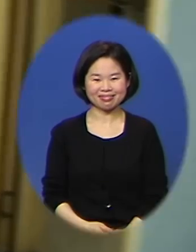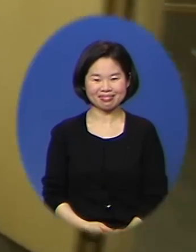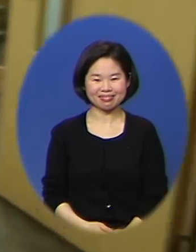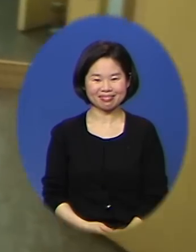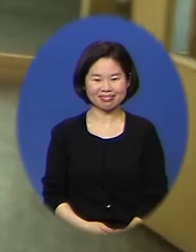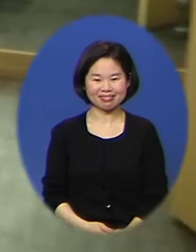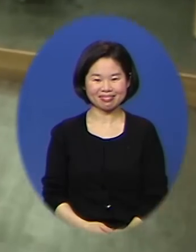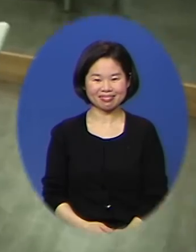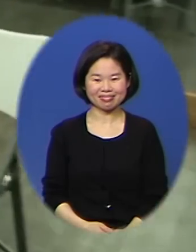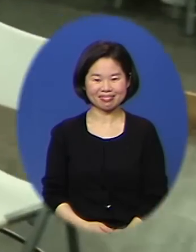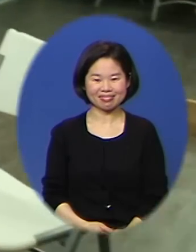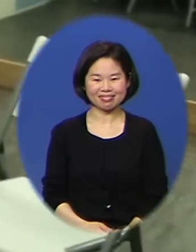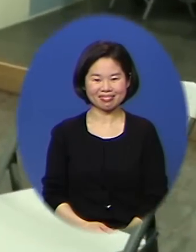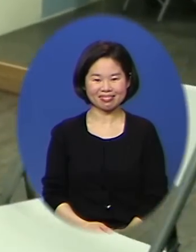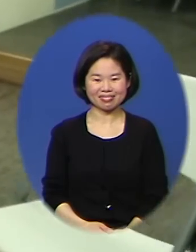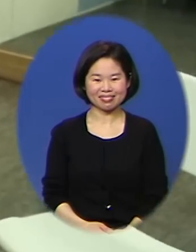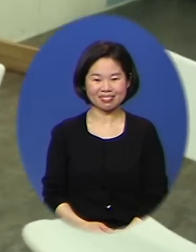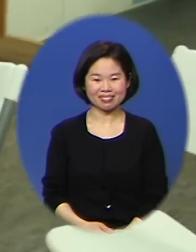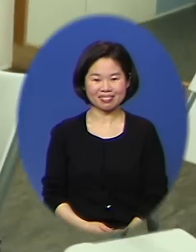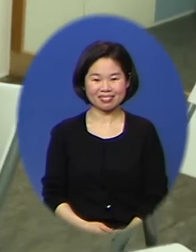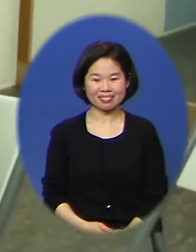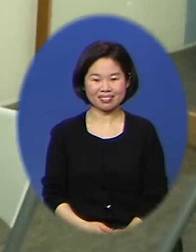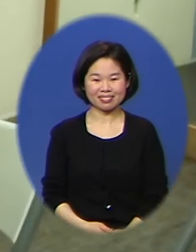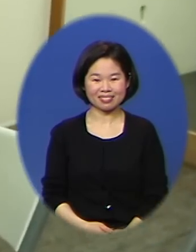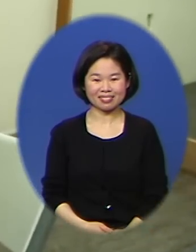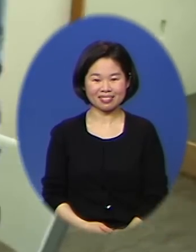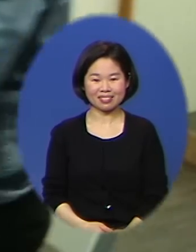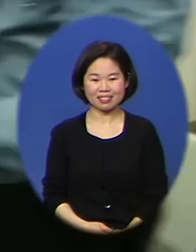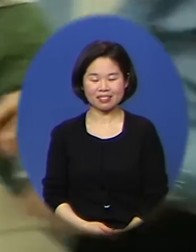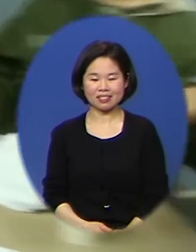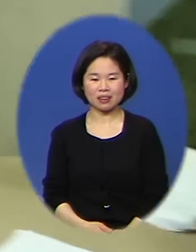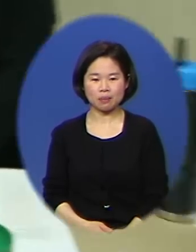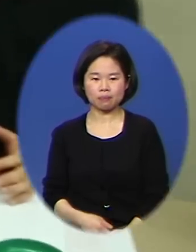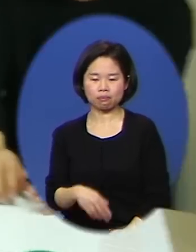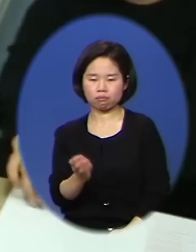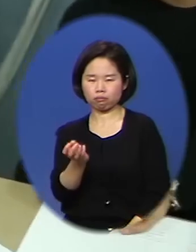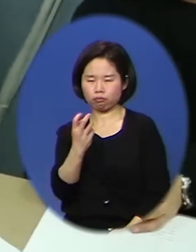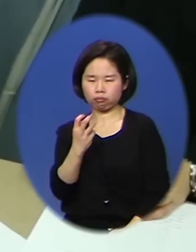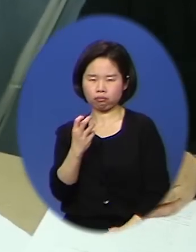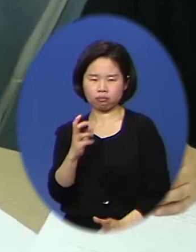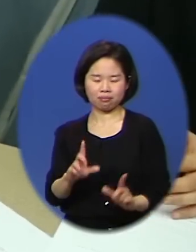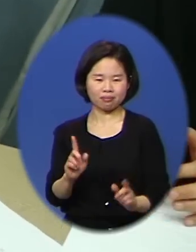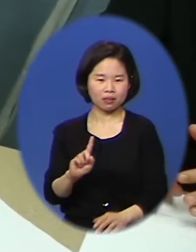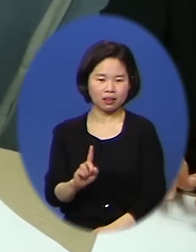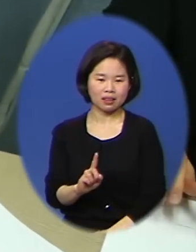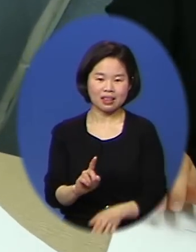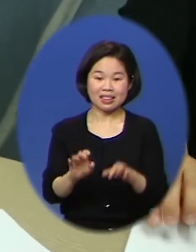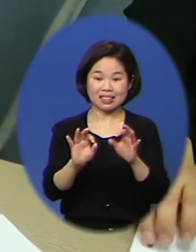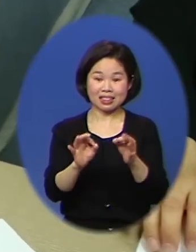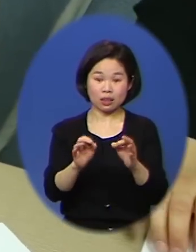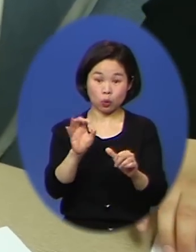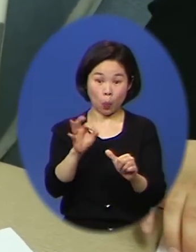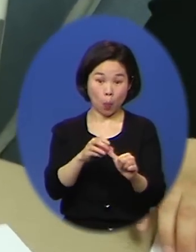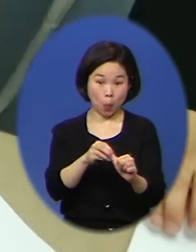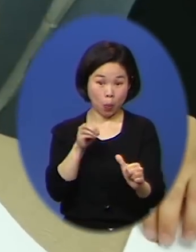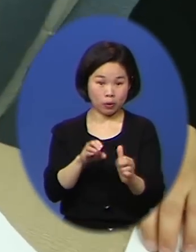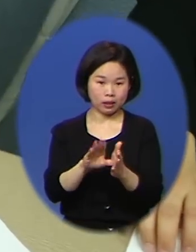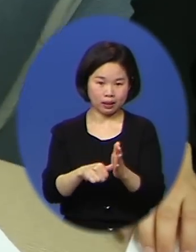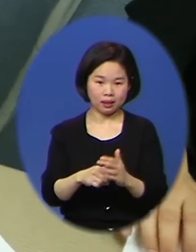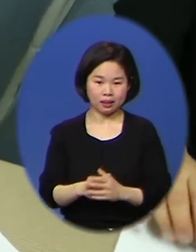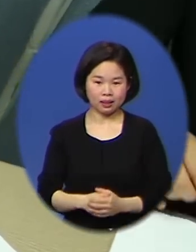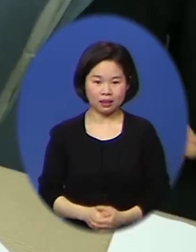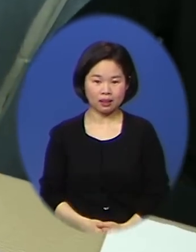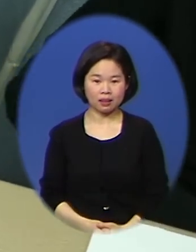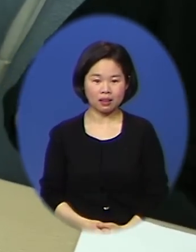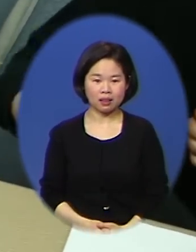어. 얼짱했다. 얼짱했다. 아, 아, 폼 잡을 때 또 있다. 은행에 돈 뽑으러 갈 때. 어? 그래요? 네.